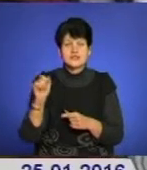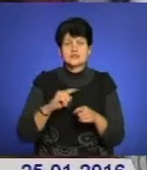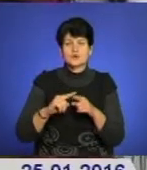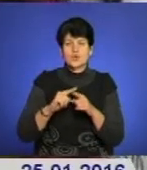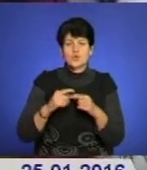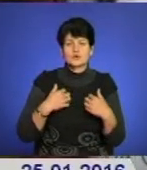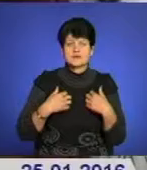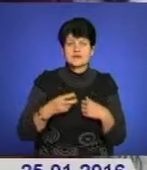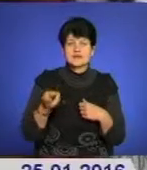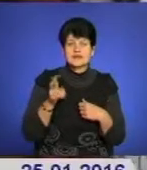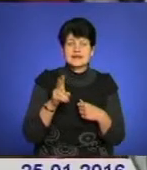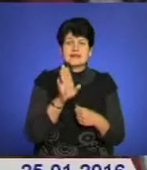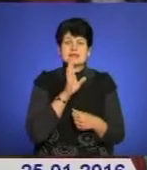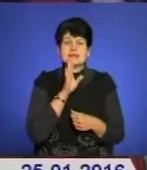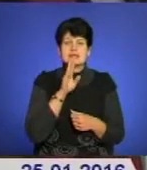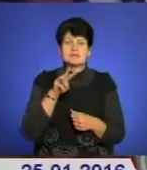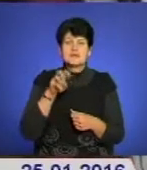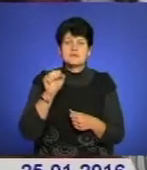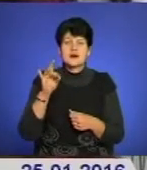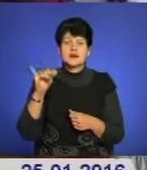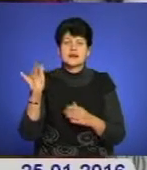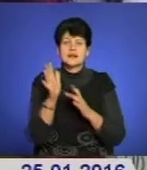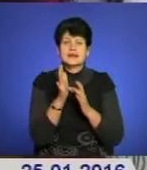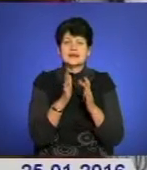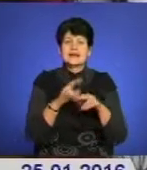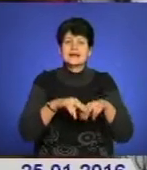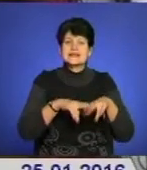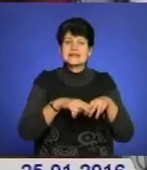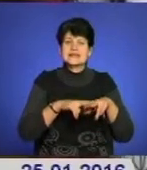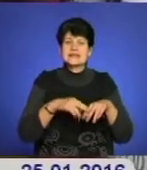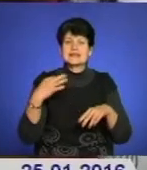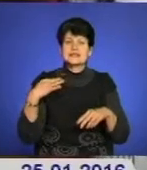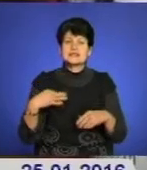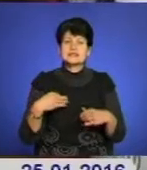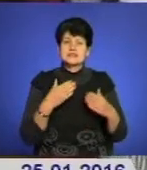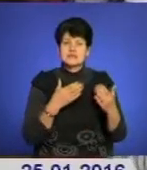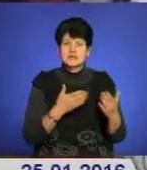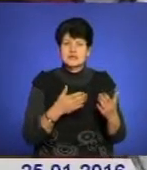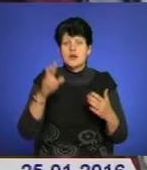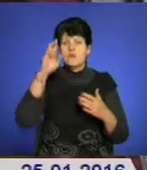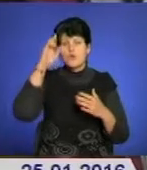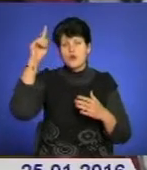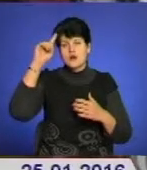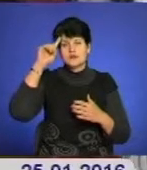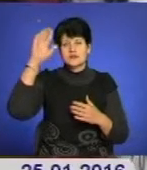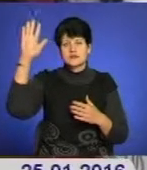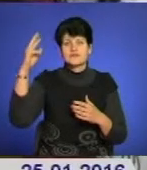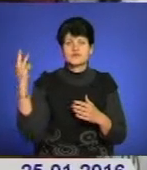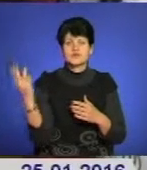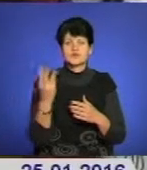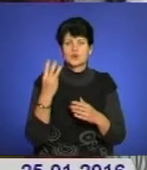спішися, Діви Марії, хрестити сина, Бога славити в